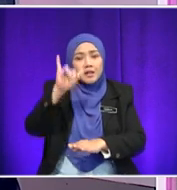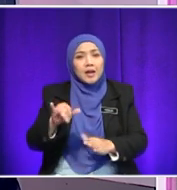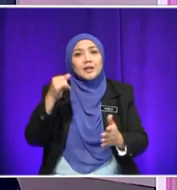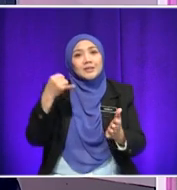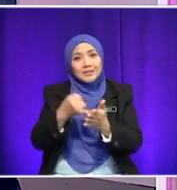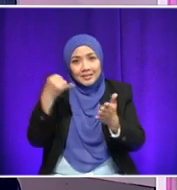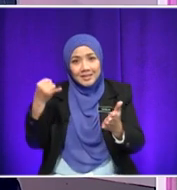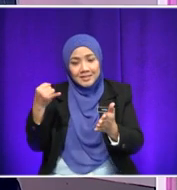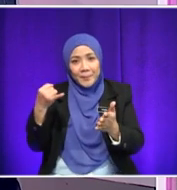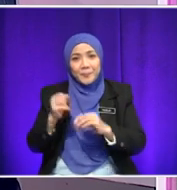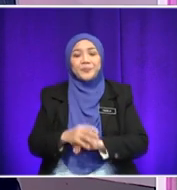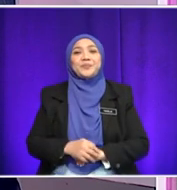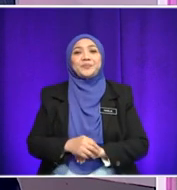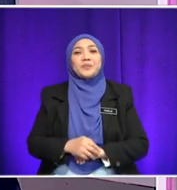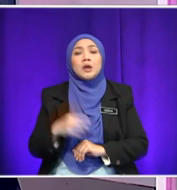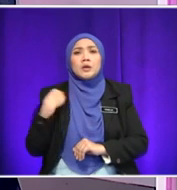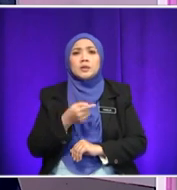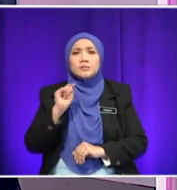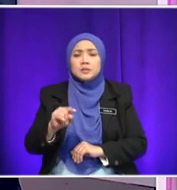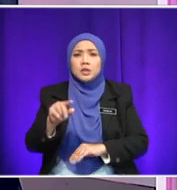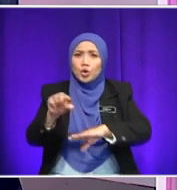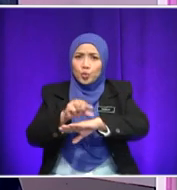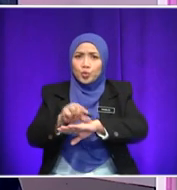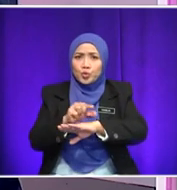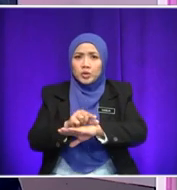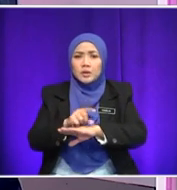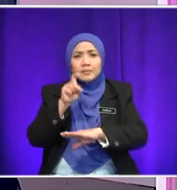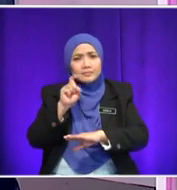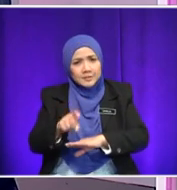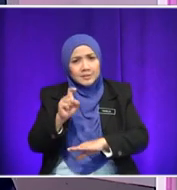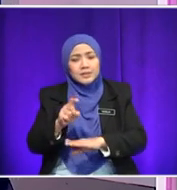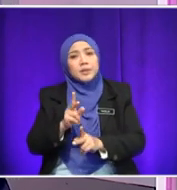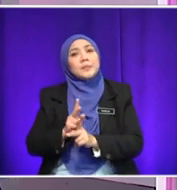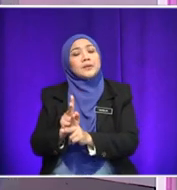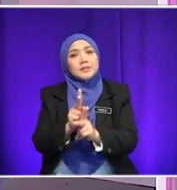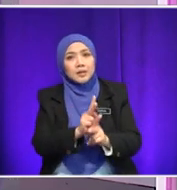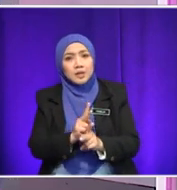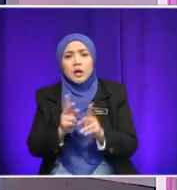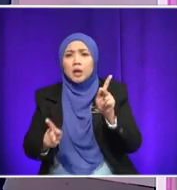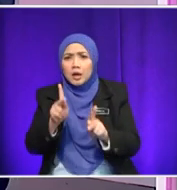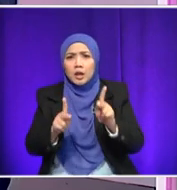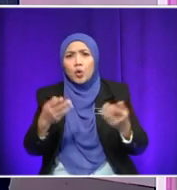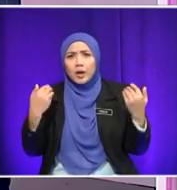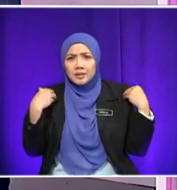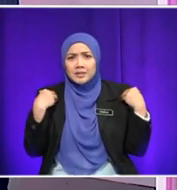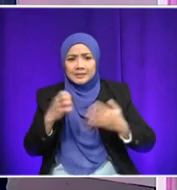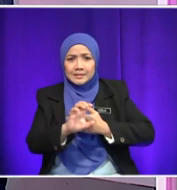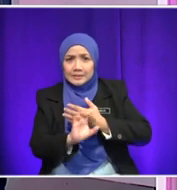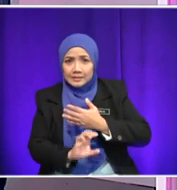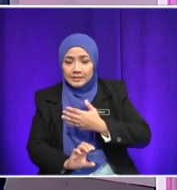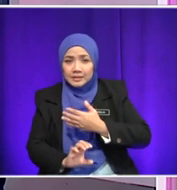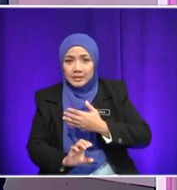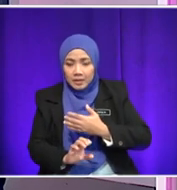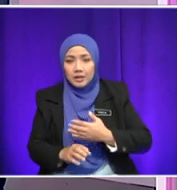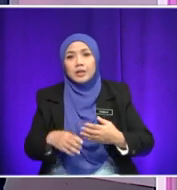kita menggunakan barang ini dengan penuh berhati-hati dan jika berlaku kecederaan cepat menghubungi